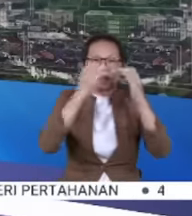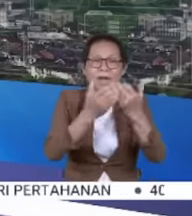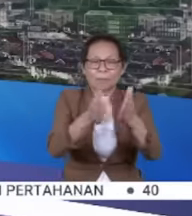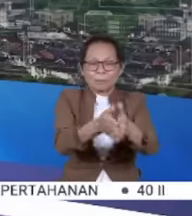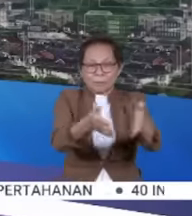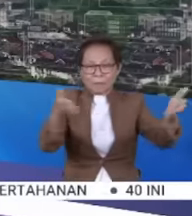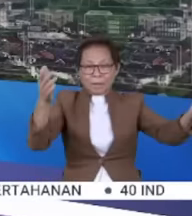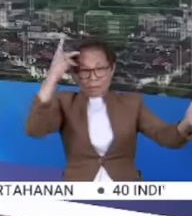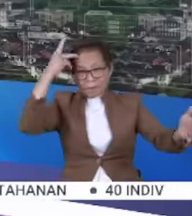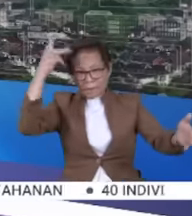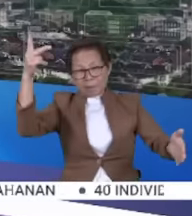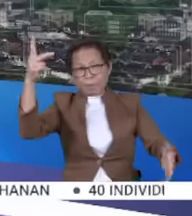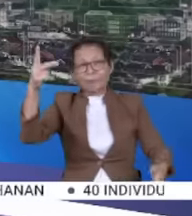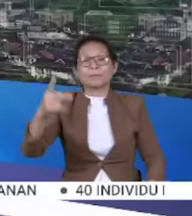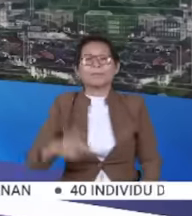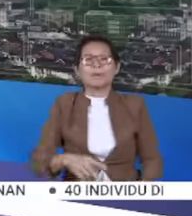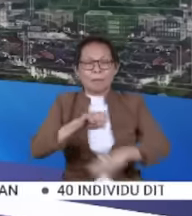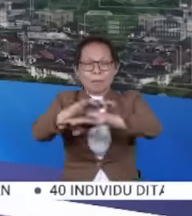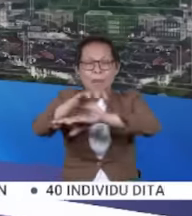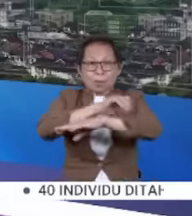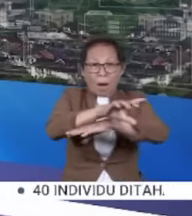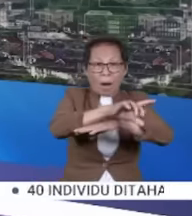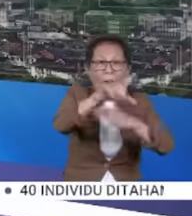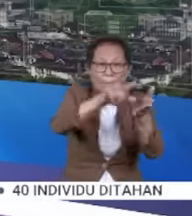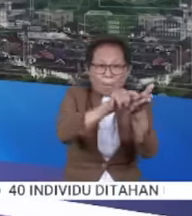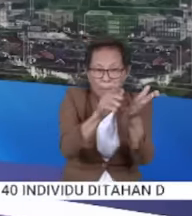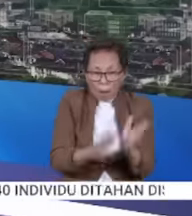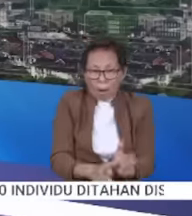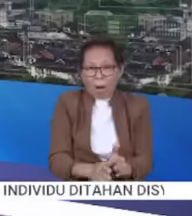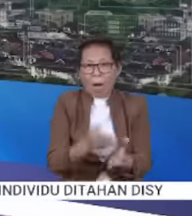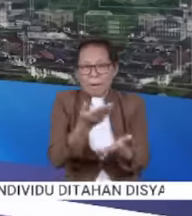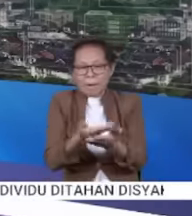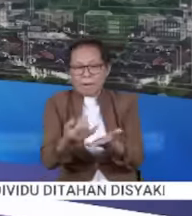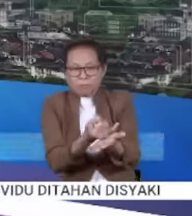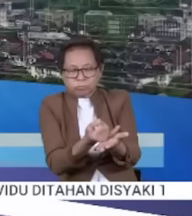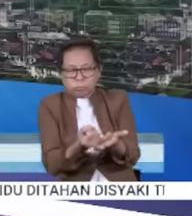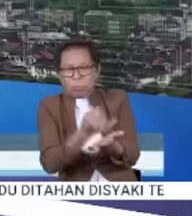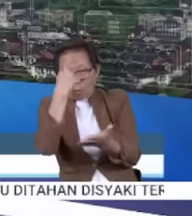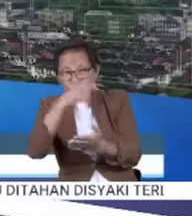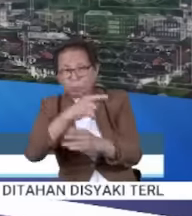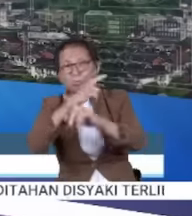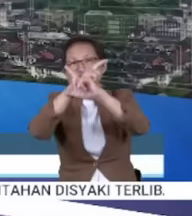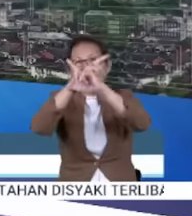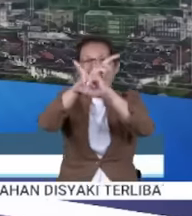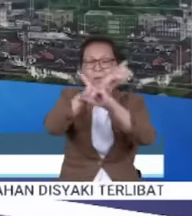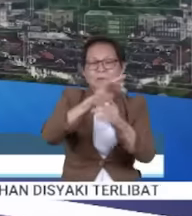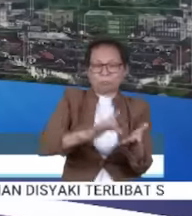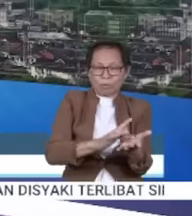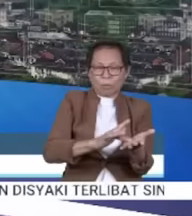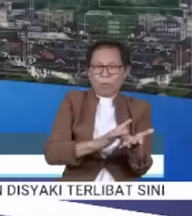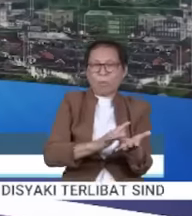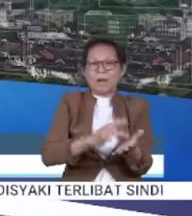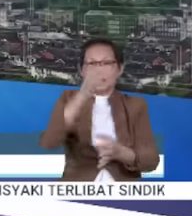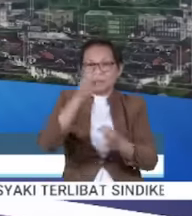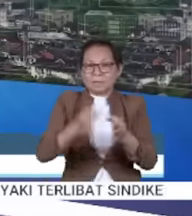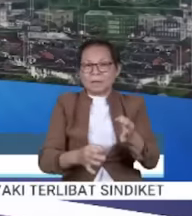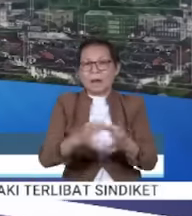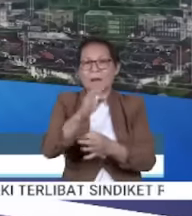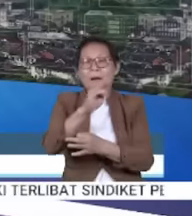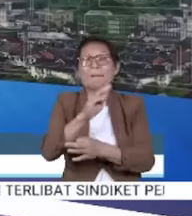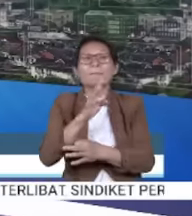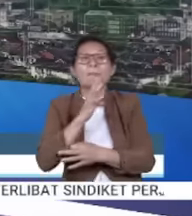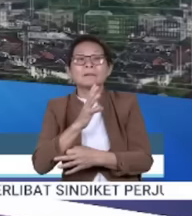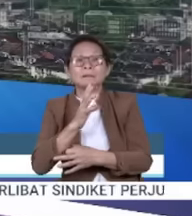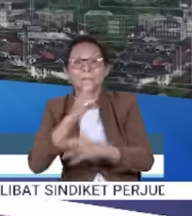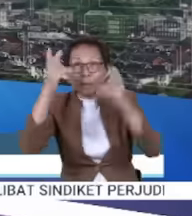Kelantan media untuk membeli polisi Israel untuk perlindungan dan rawatan presidennya majidah Ismail